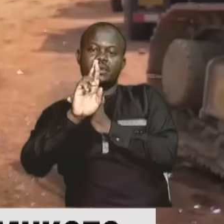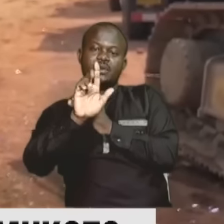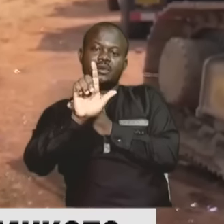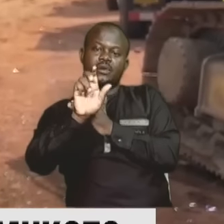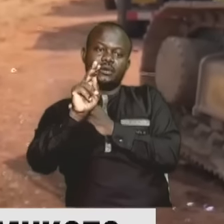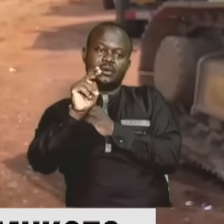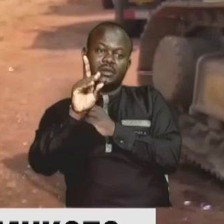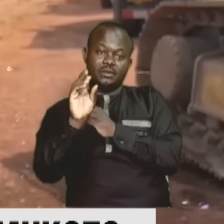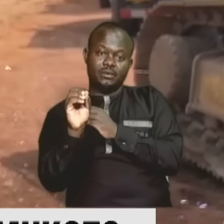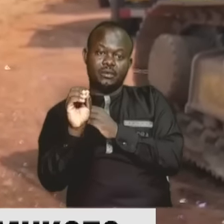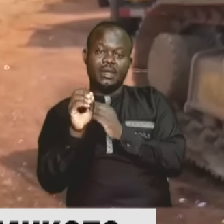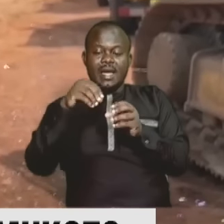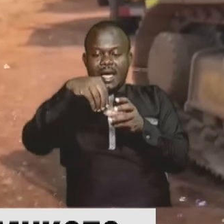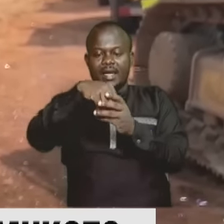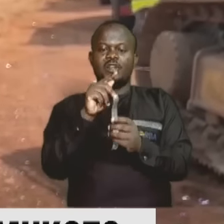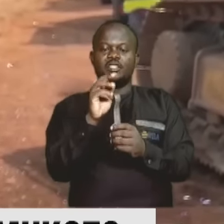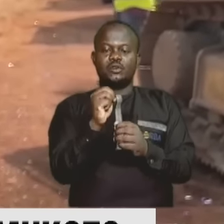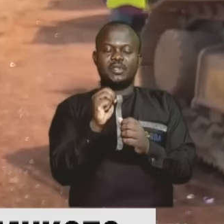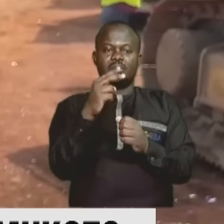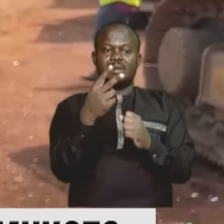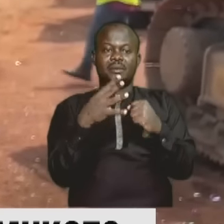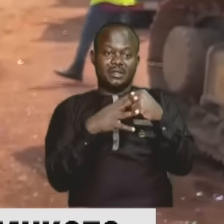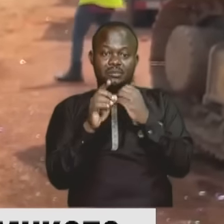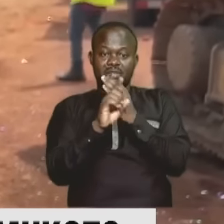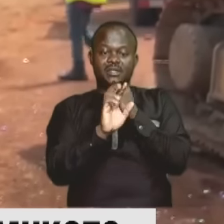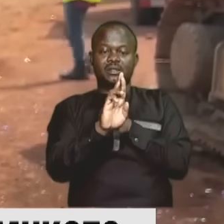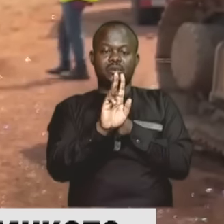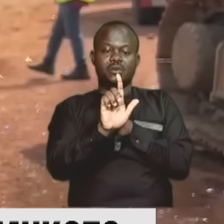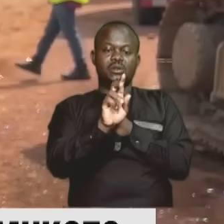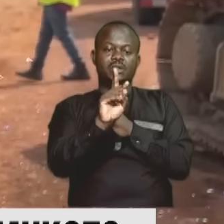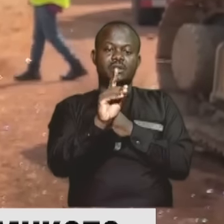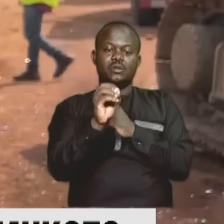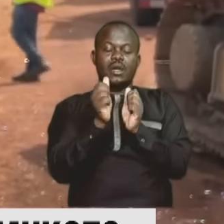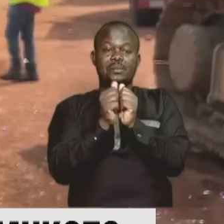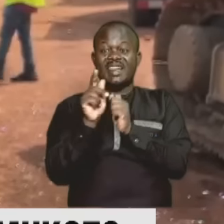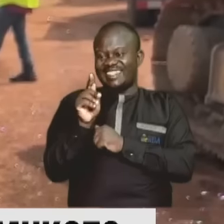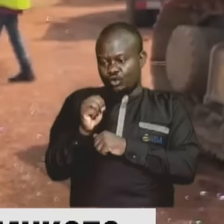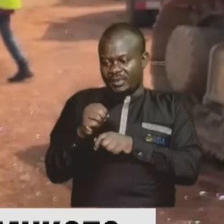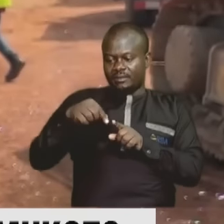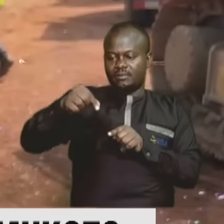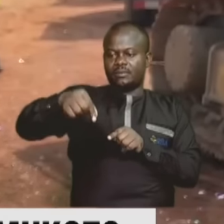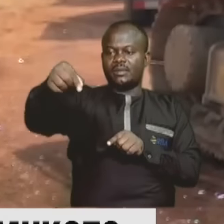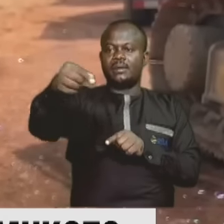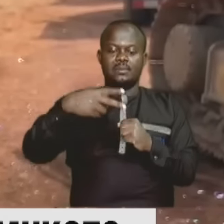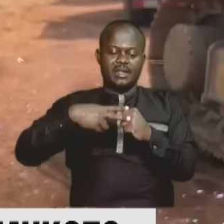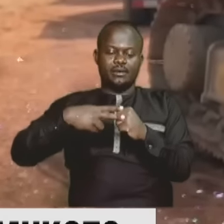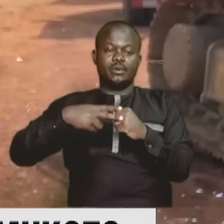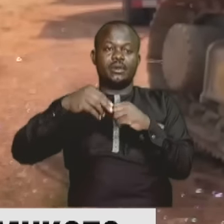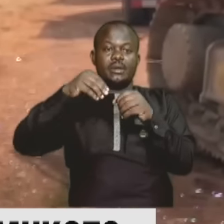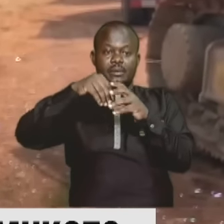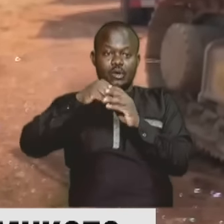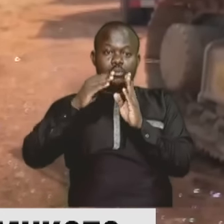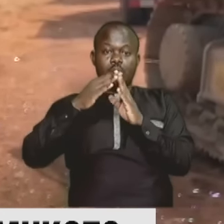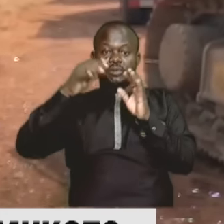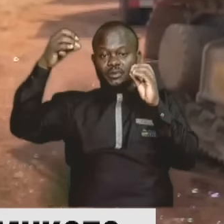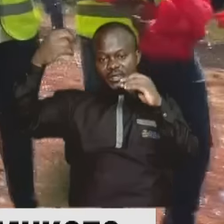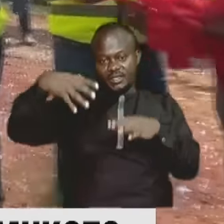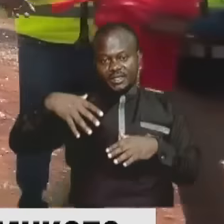harimo ibirometero 29 byo mu karere ka Rurindo ndetse n'ibirometero bigera kuri 7 biri mu mujyi wa